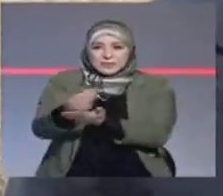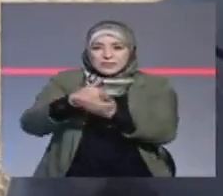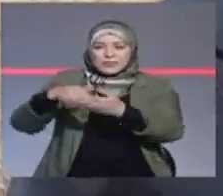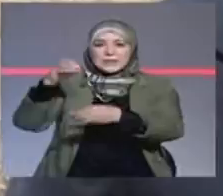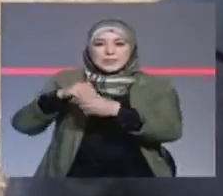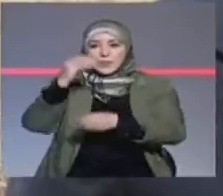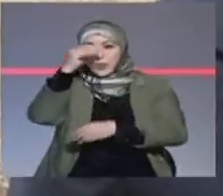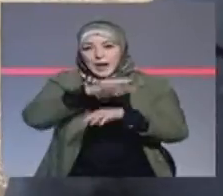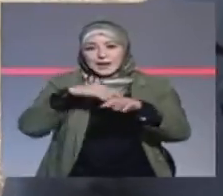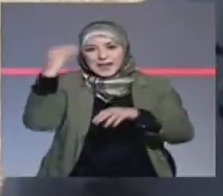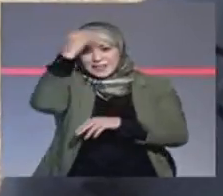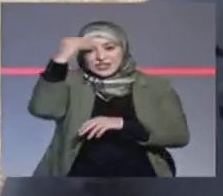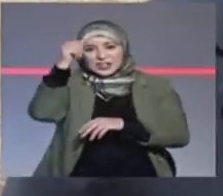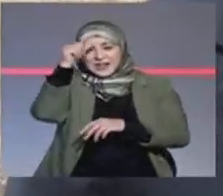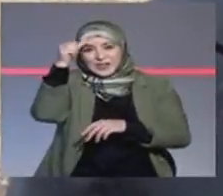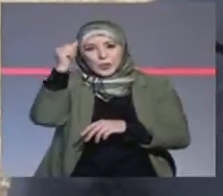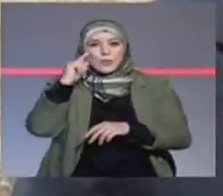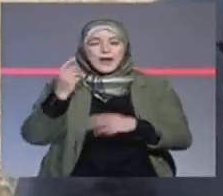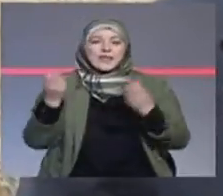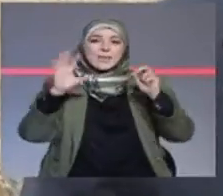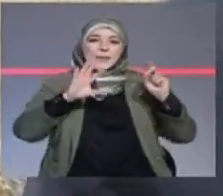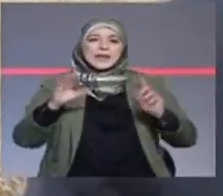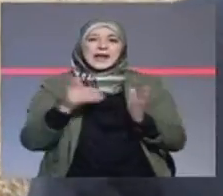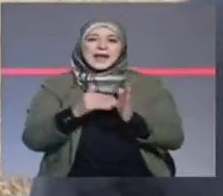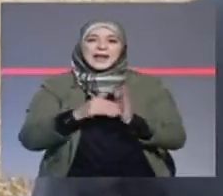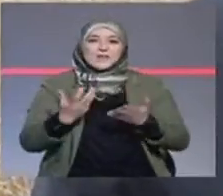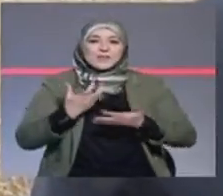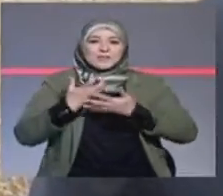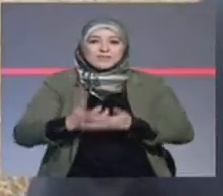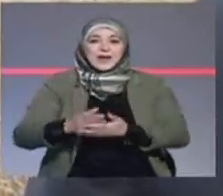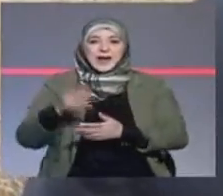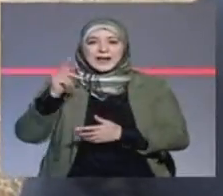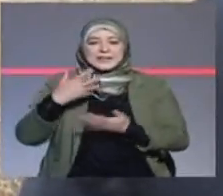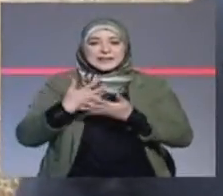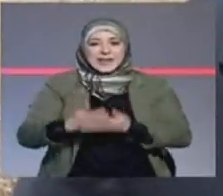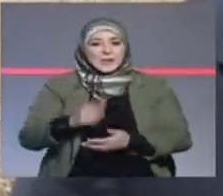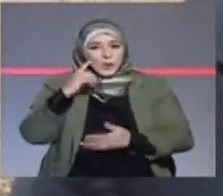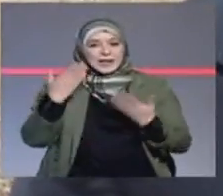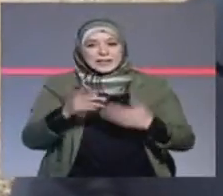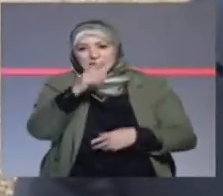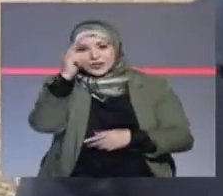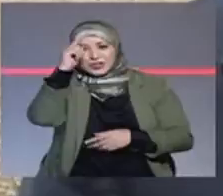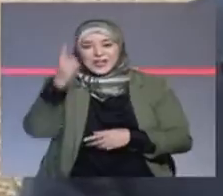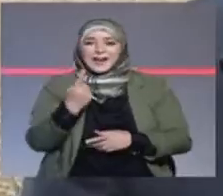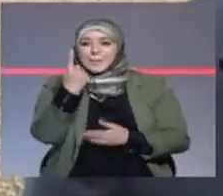جندوبة هي 780 ألف قنطار، ونحن السنة باش ننتجوا تقريبا